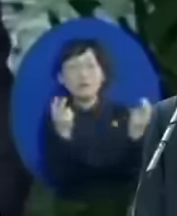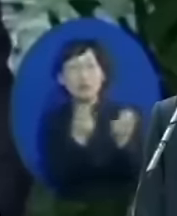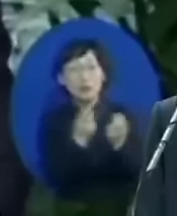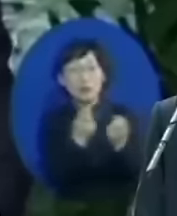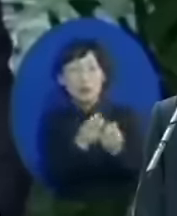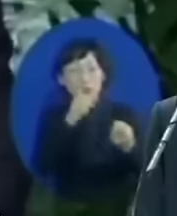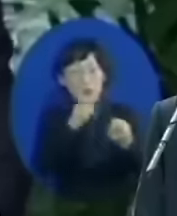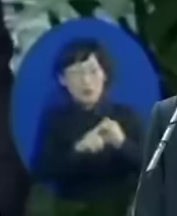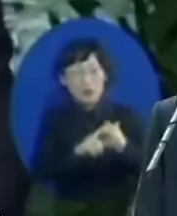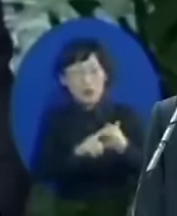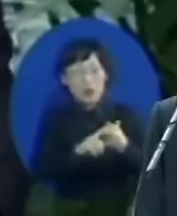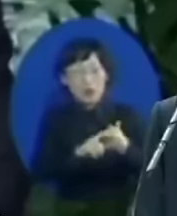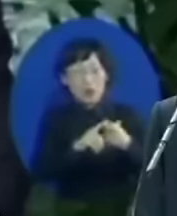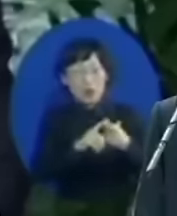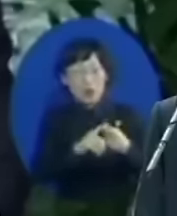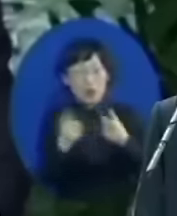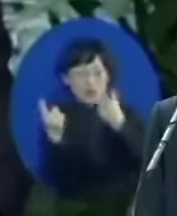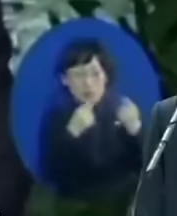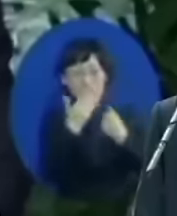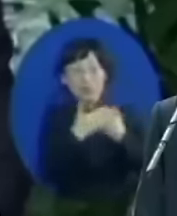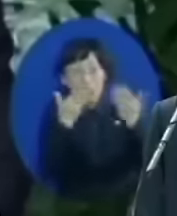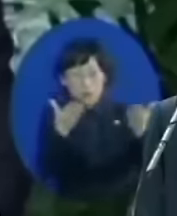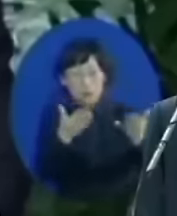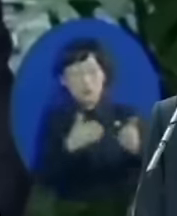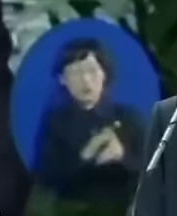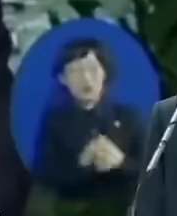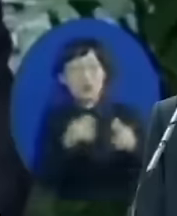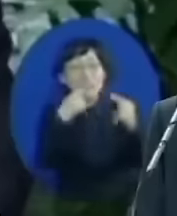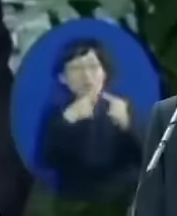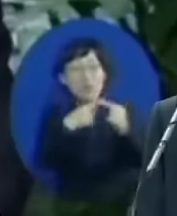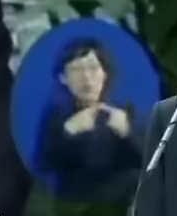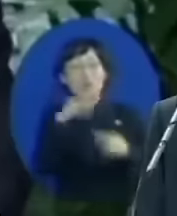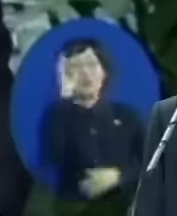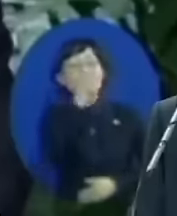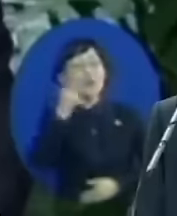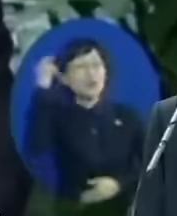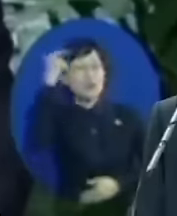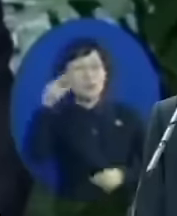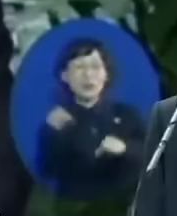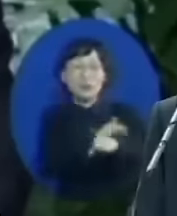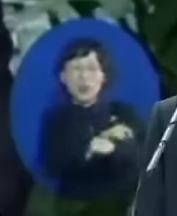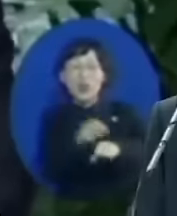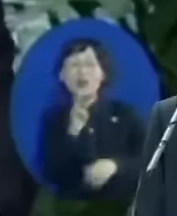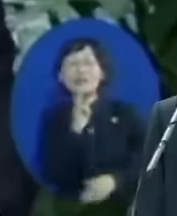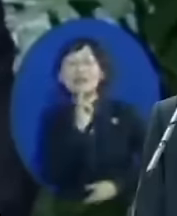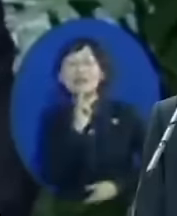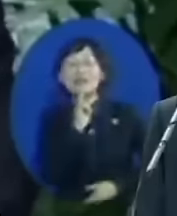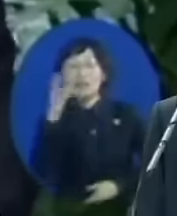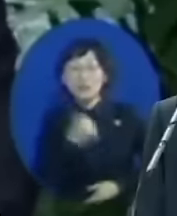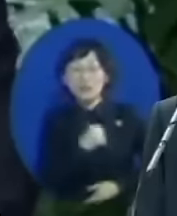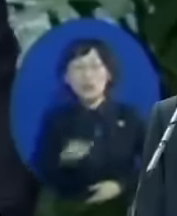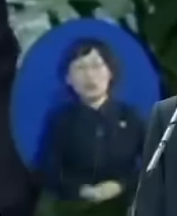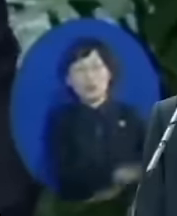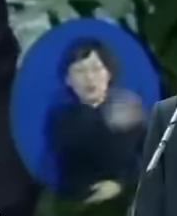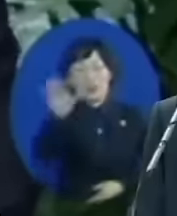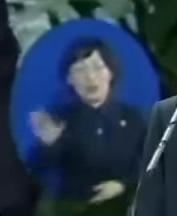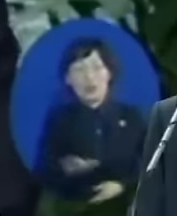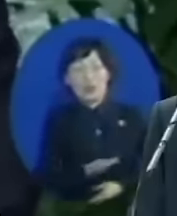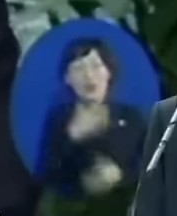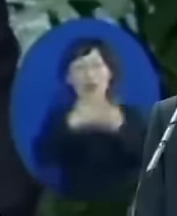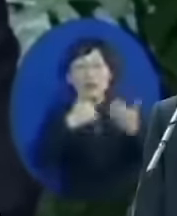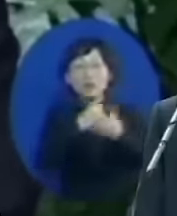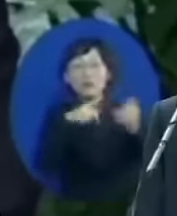한번 알아보고자 하는 것입니다. 첫째로 성령님은 특별 계시를 통하여 우리에게 하나님의